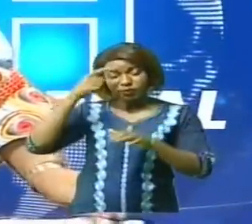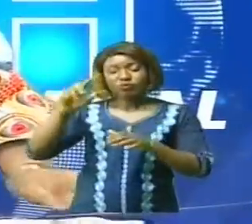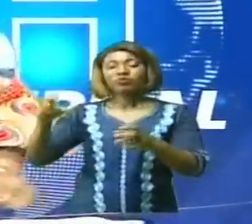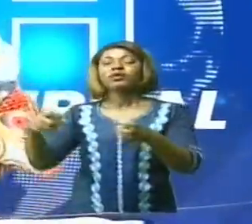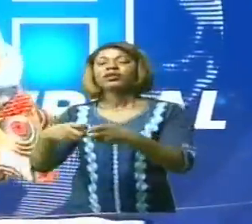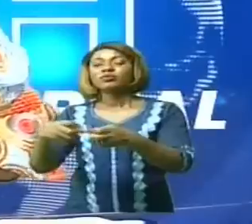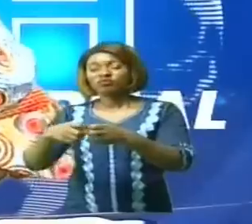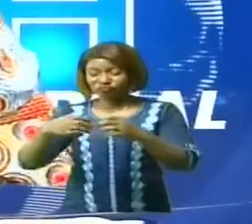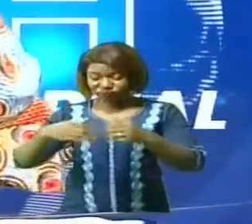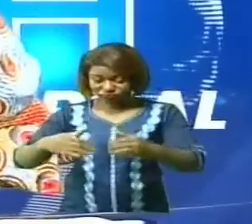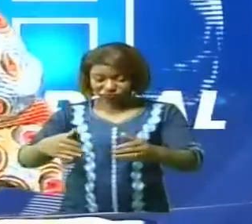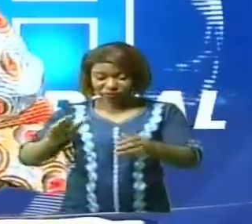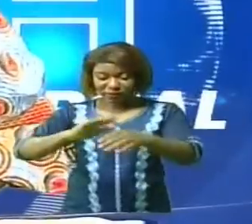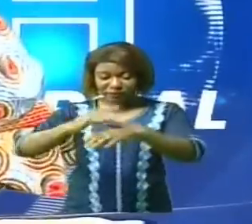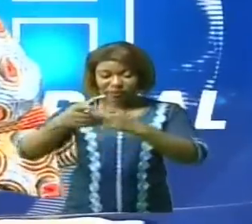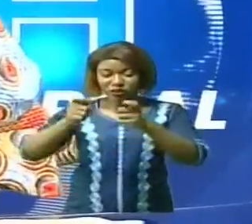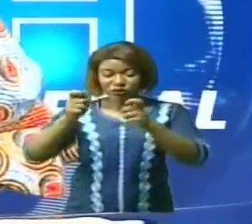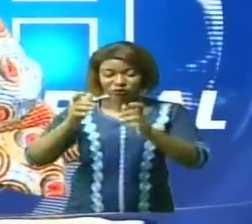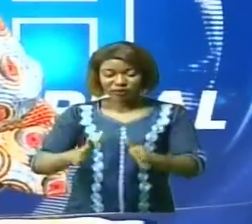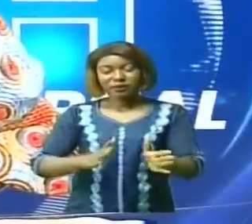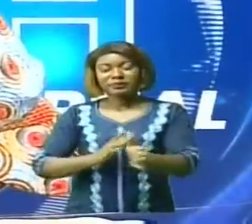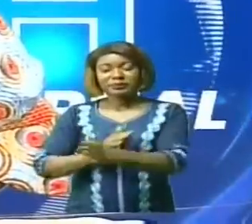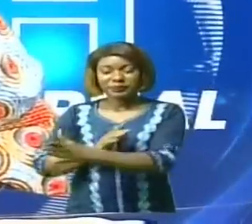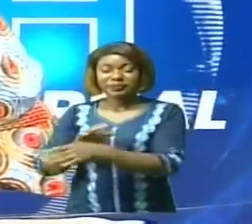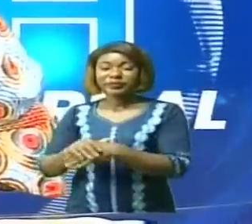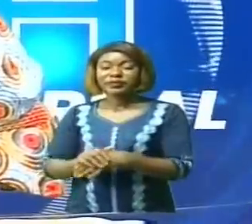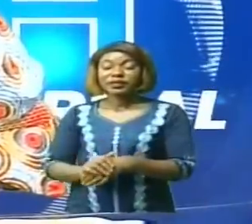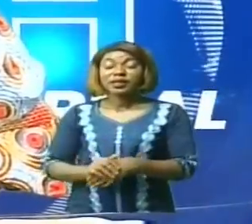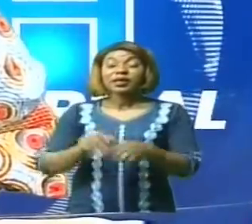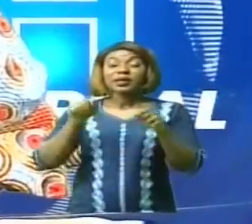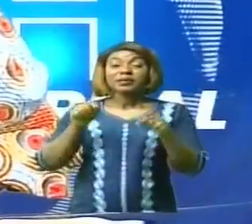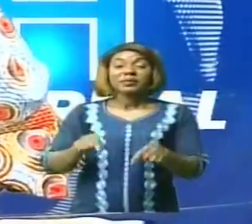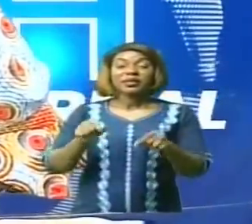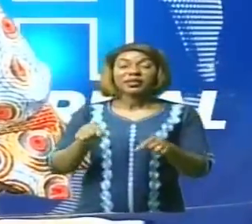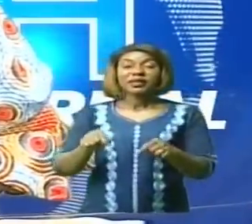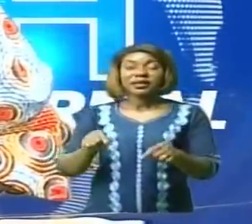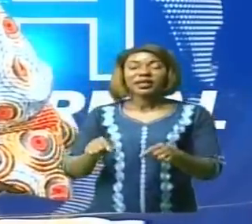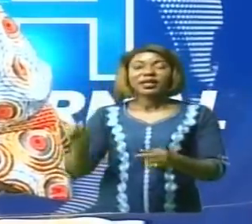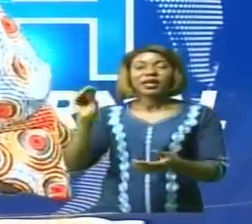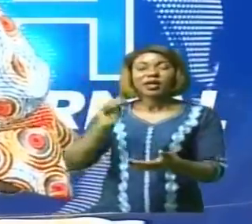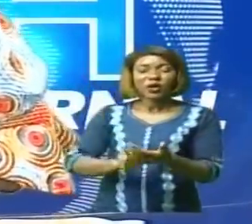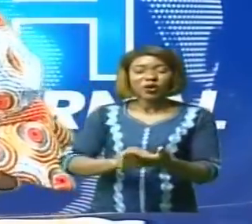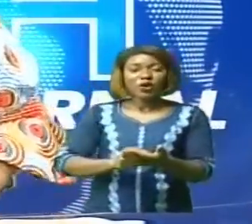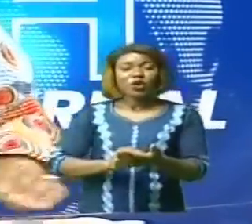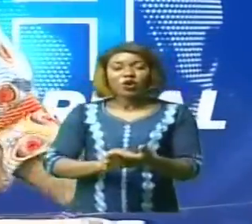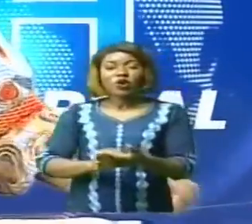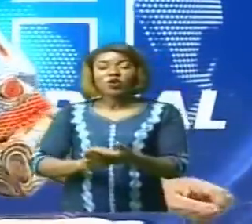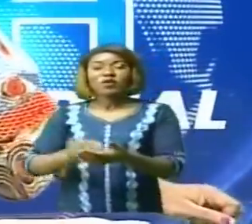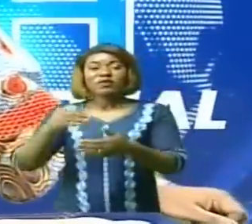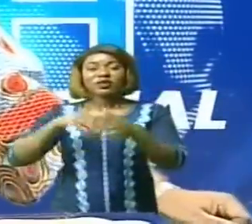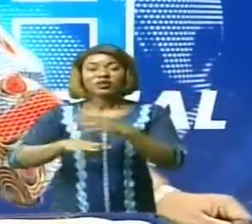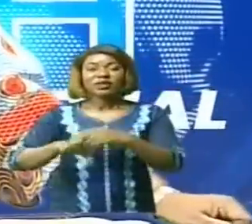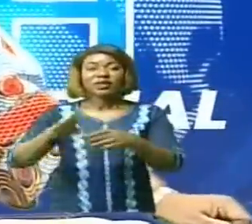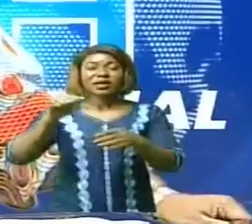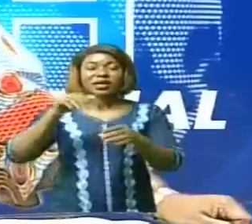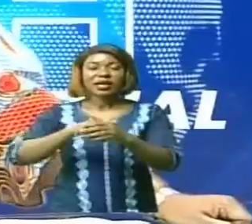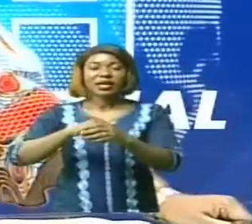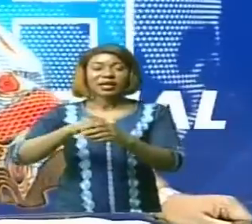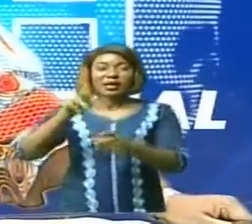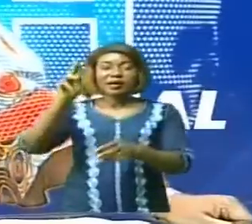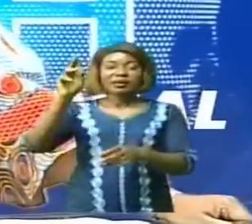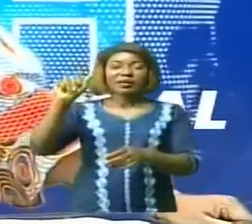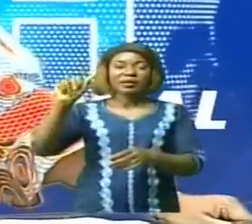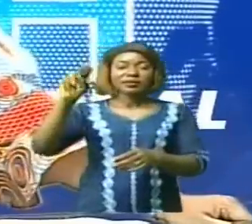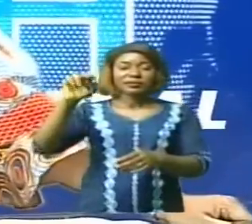de l'énergie. Kanyama Kasese aura des nouveaux bras pour les champs des maïs et autres cultures. Ils viennent du